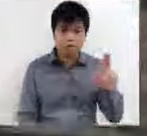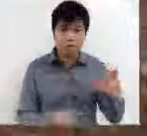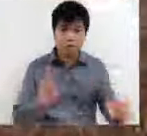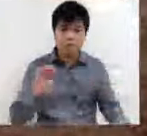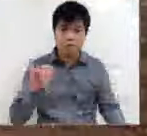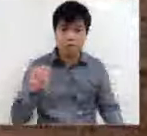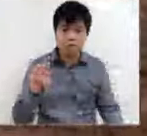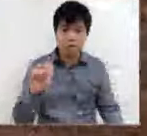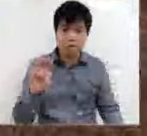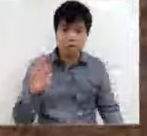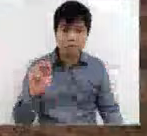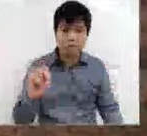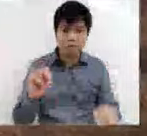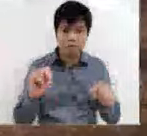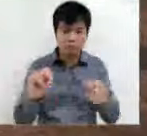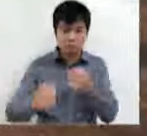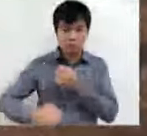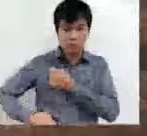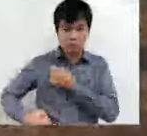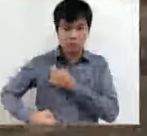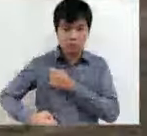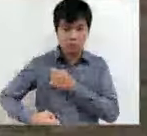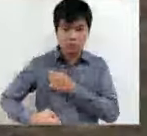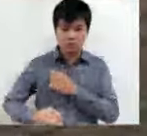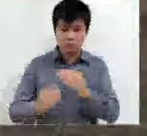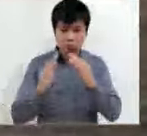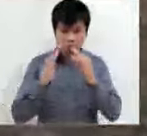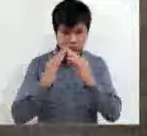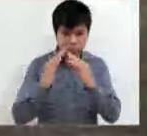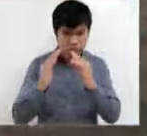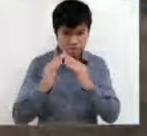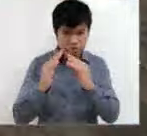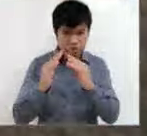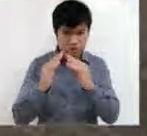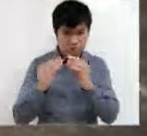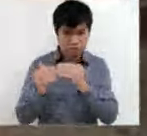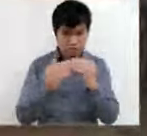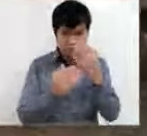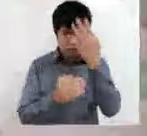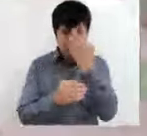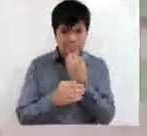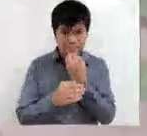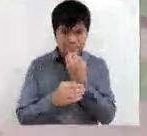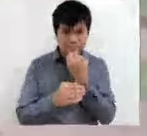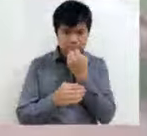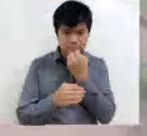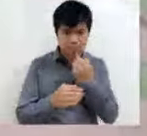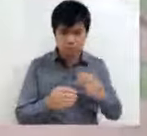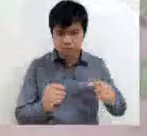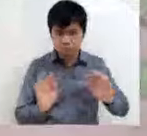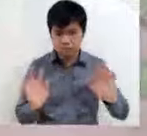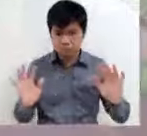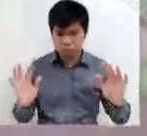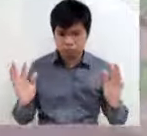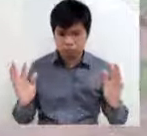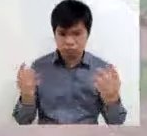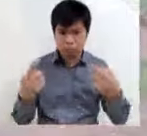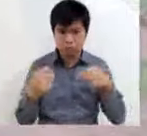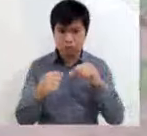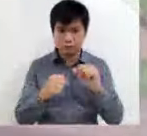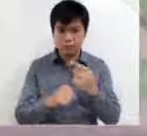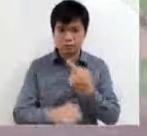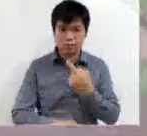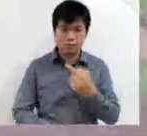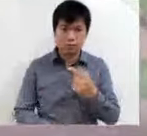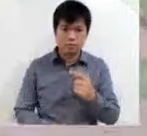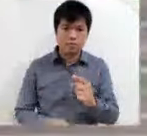mga sundalo ang bahay ng isang leader ng Hamas na si Yahya Sinwar sa Gaza. Positibo si Netanyahu na mahuhuli ang